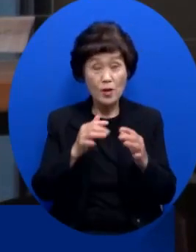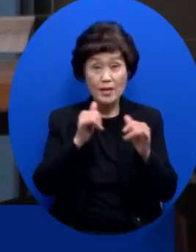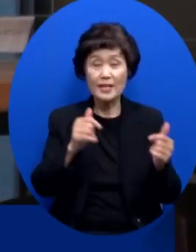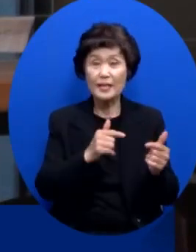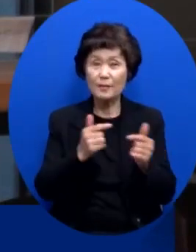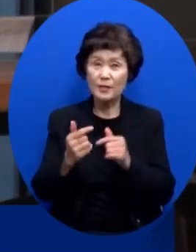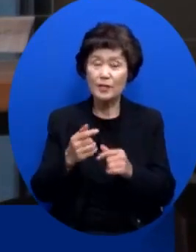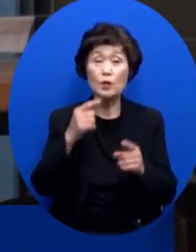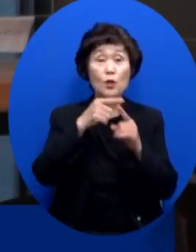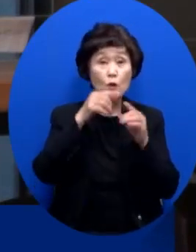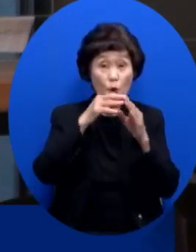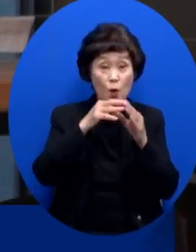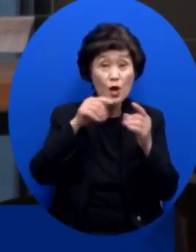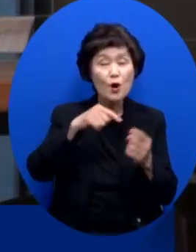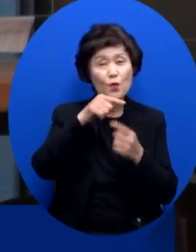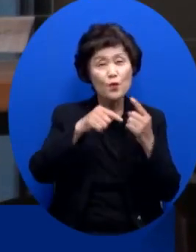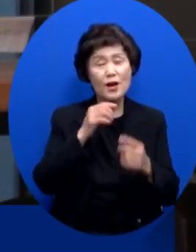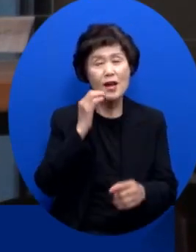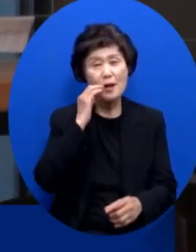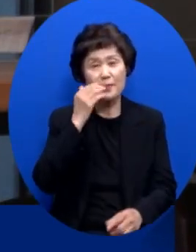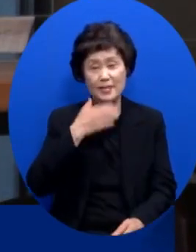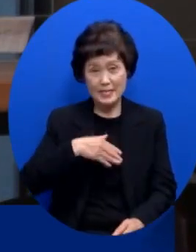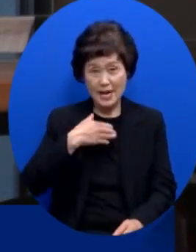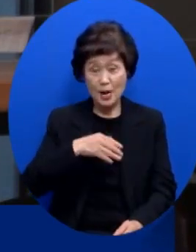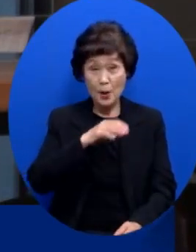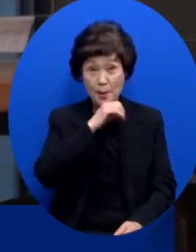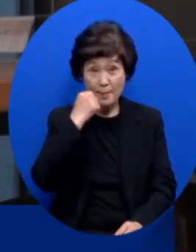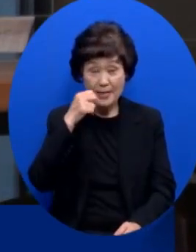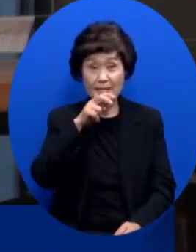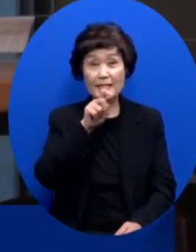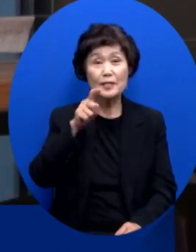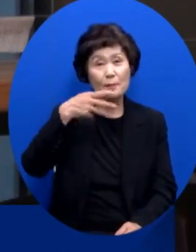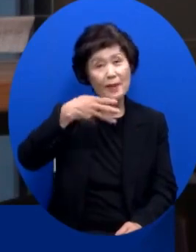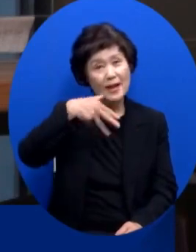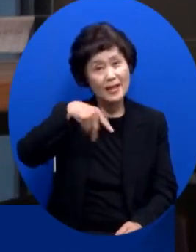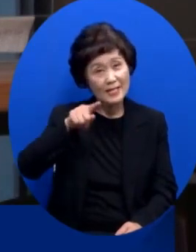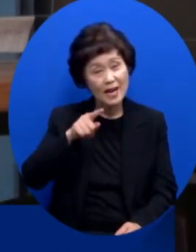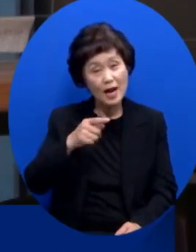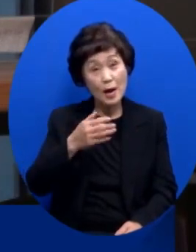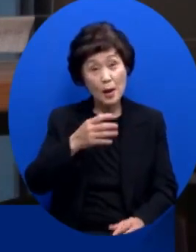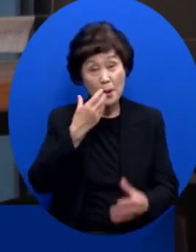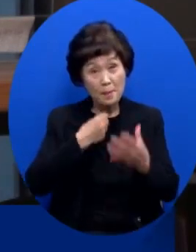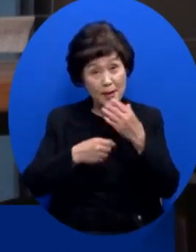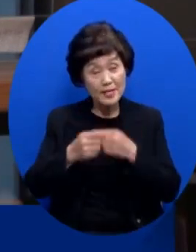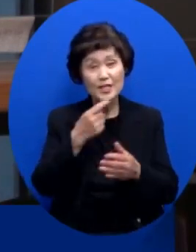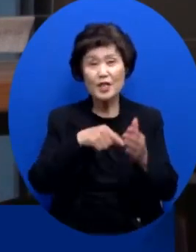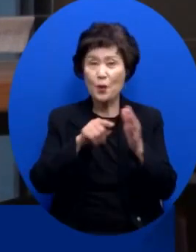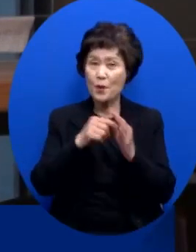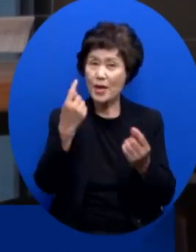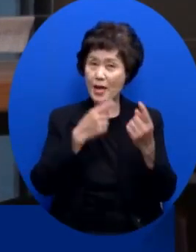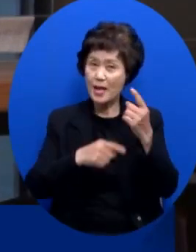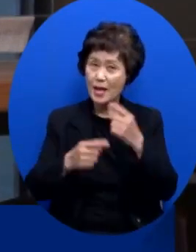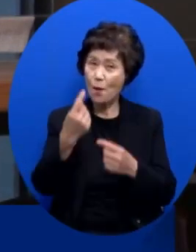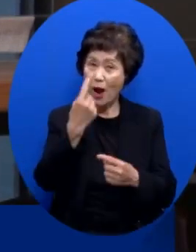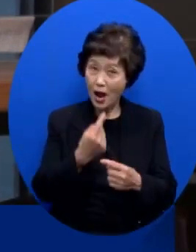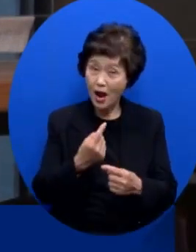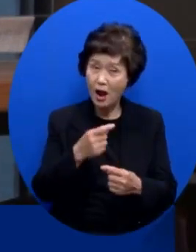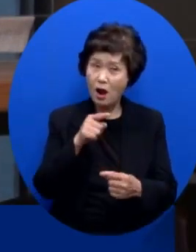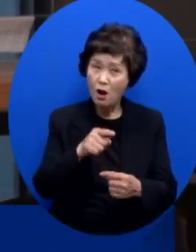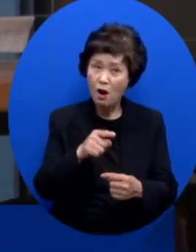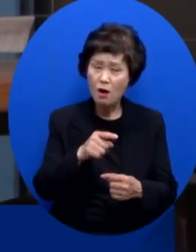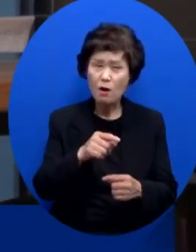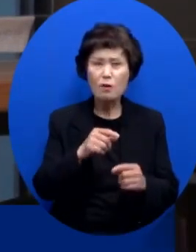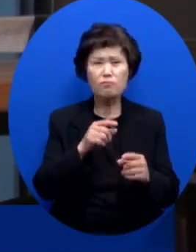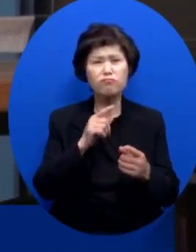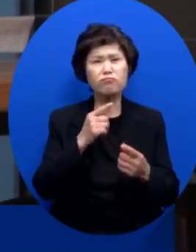걸 알고 맛있는 말차 먹으러 발품 팔아서 온 분들인데 이분들한테 그저 그런 걸 준다? 이게 용납이 안 되는